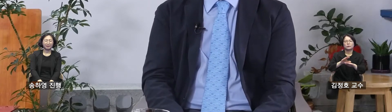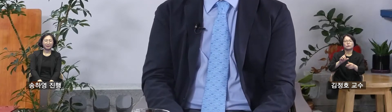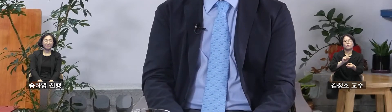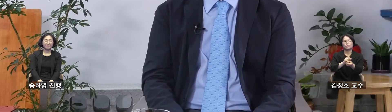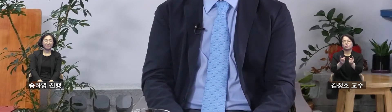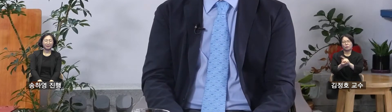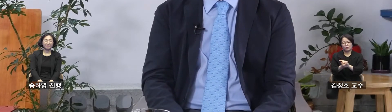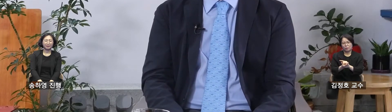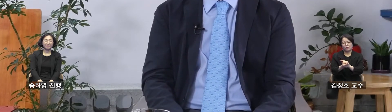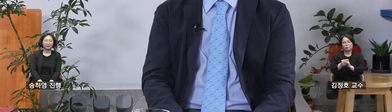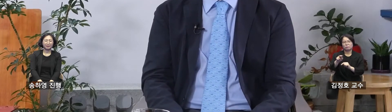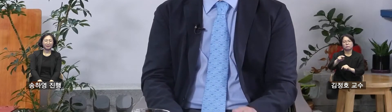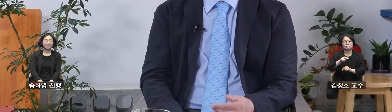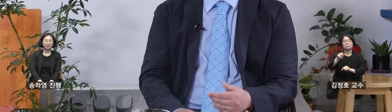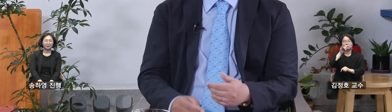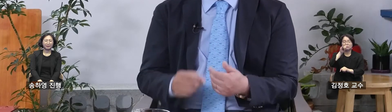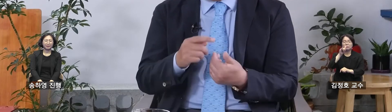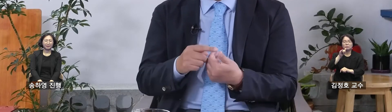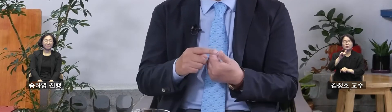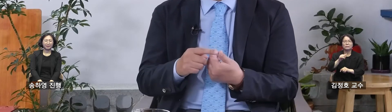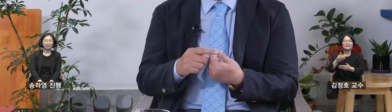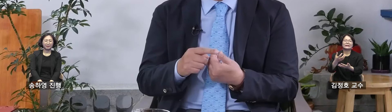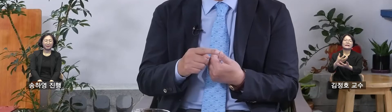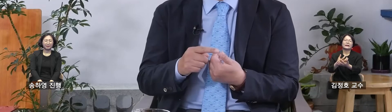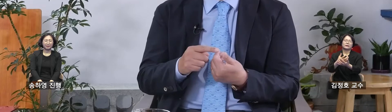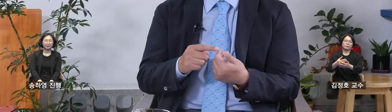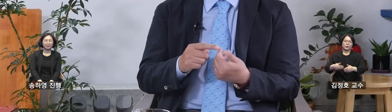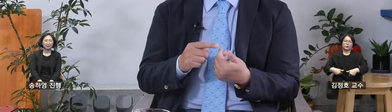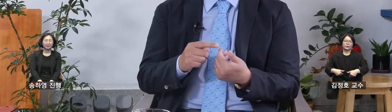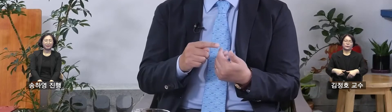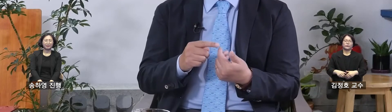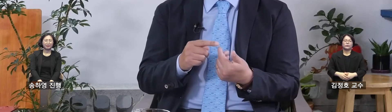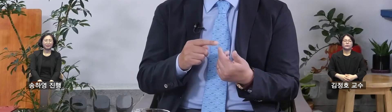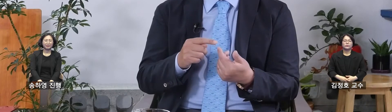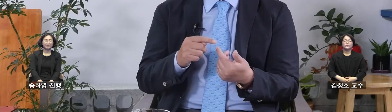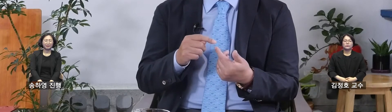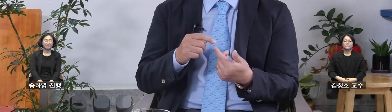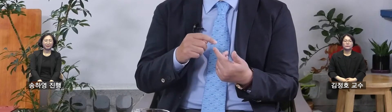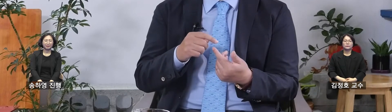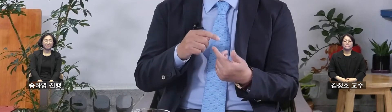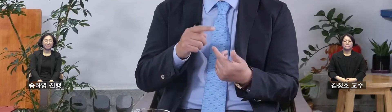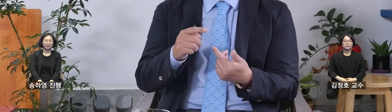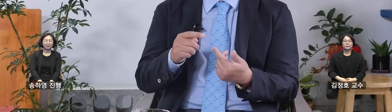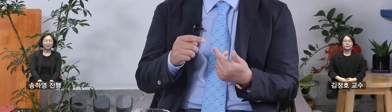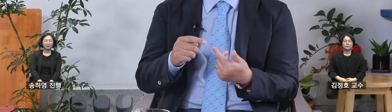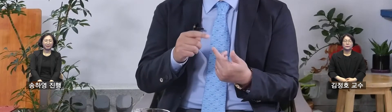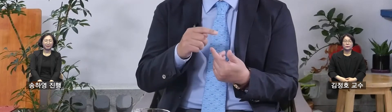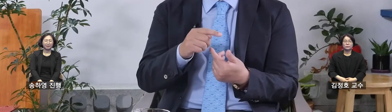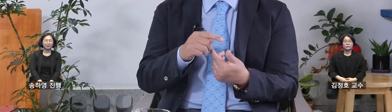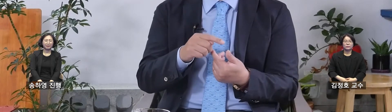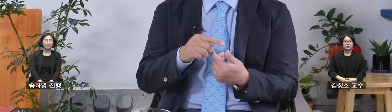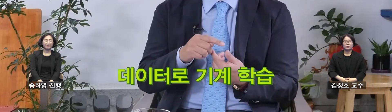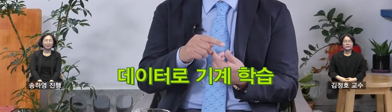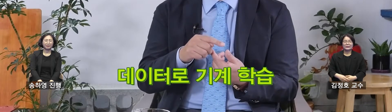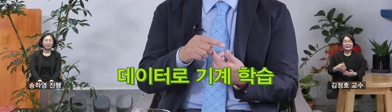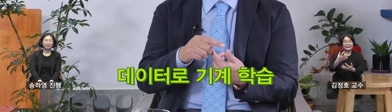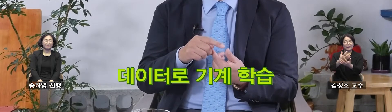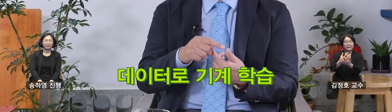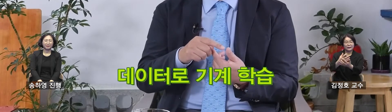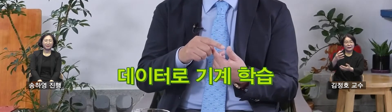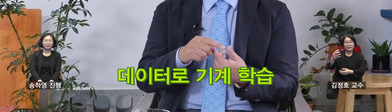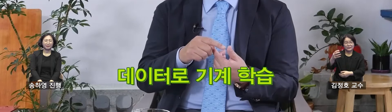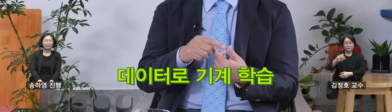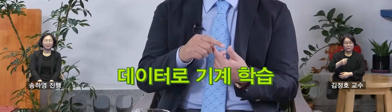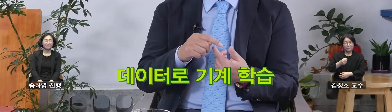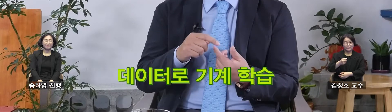이제 학습을 한다는 거고요. 그래서 데이터가 필요하고 그 다음에 그런 블랙박스처럼 데이터만 갖고